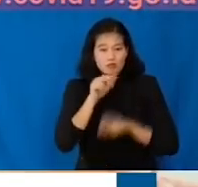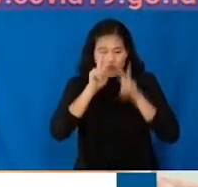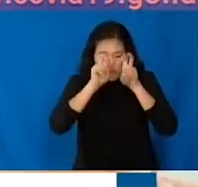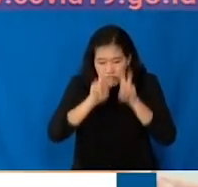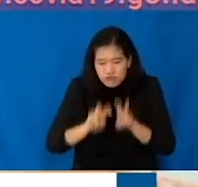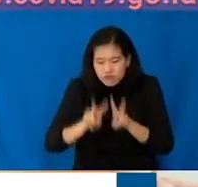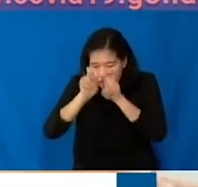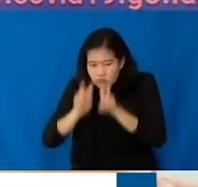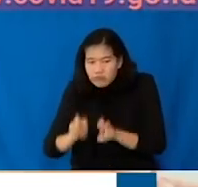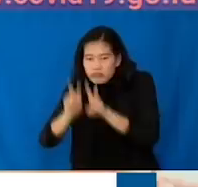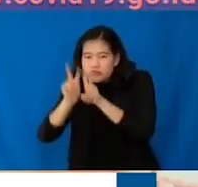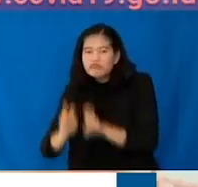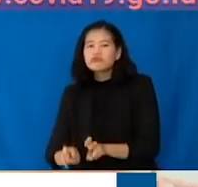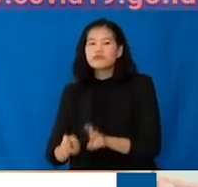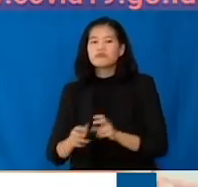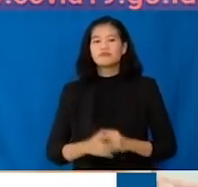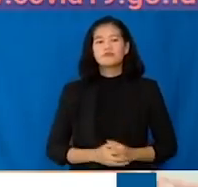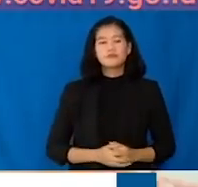epidemiologi